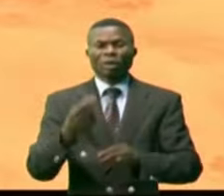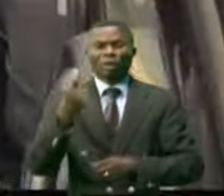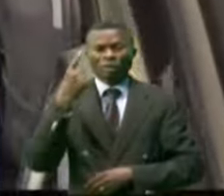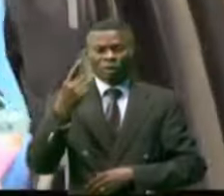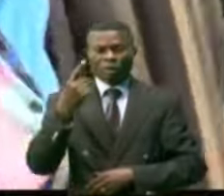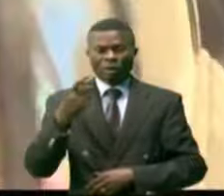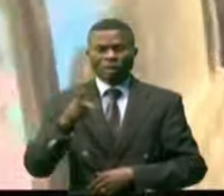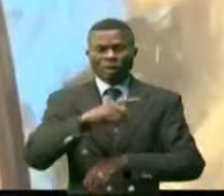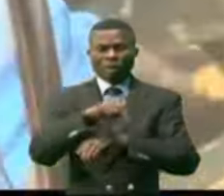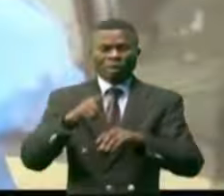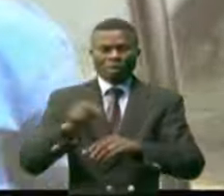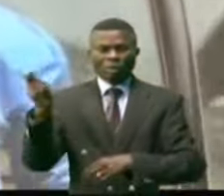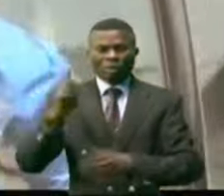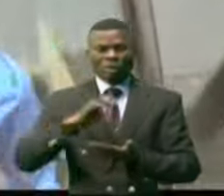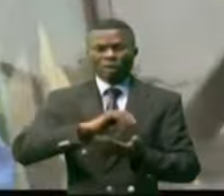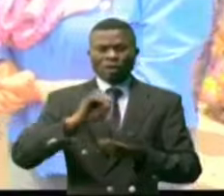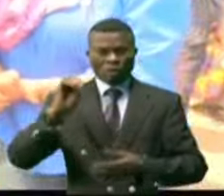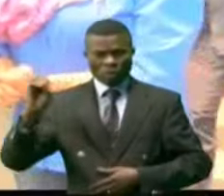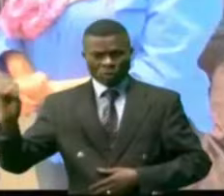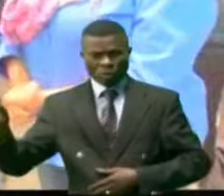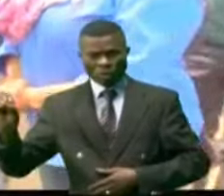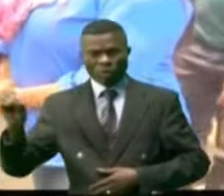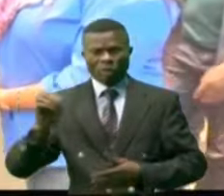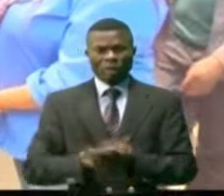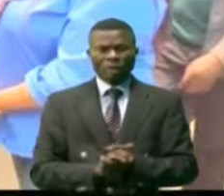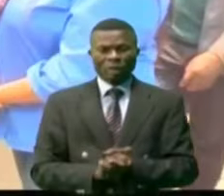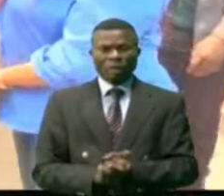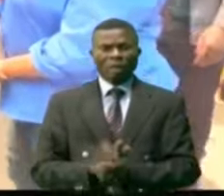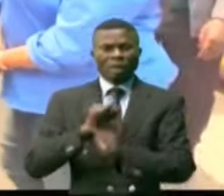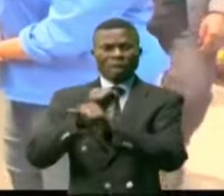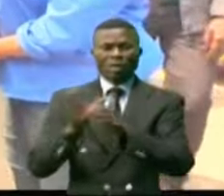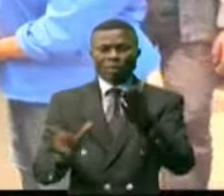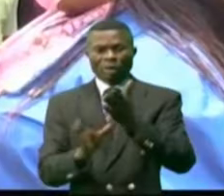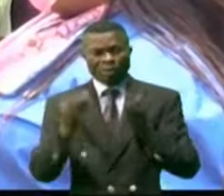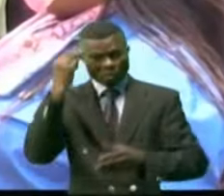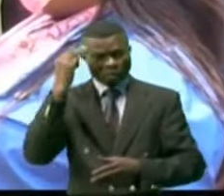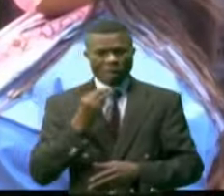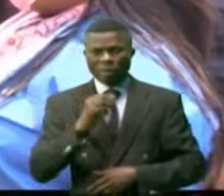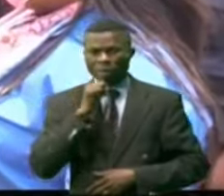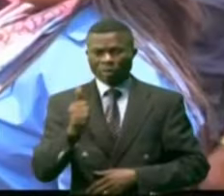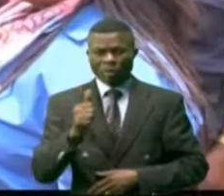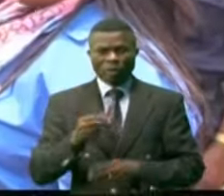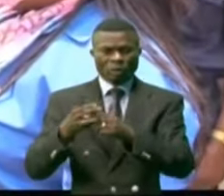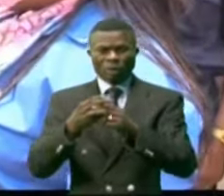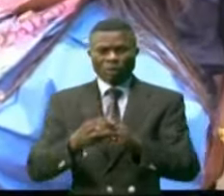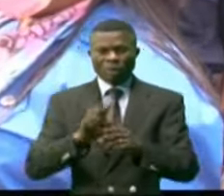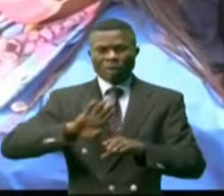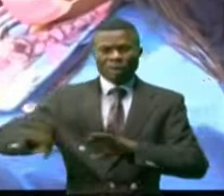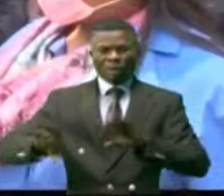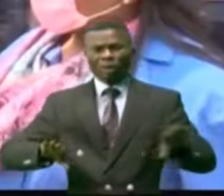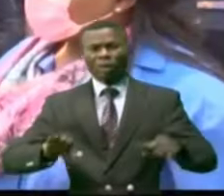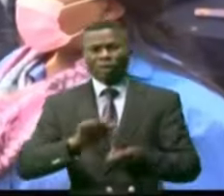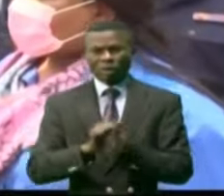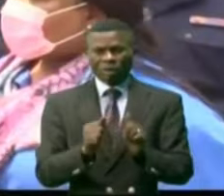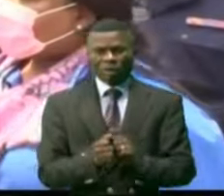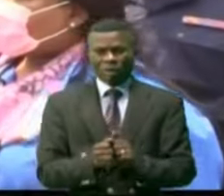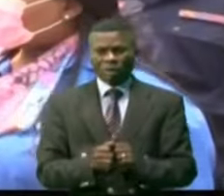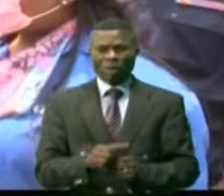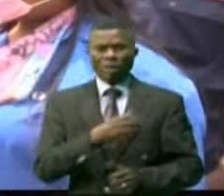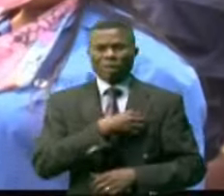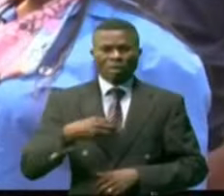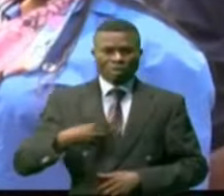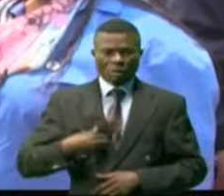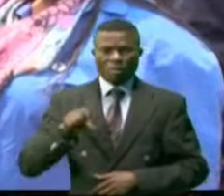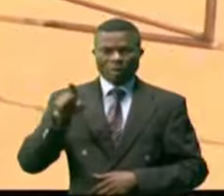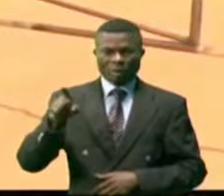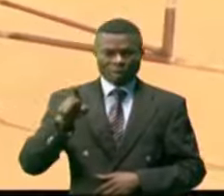dans la province de Kasaï-Oriental n'a pas empêché la vice-ministre de l'Intérieur, Sécurité et Décentralisation, Eugénie Tchiela